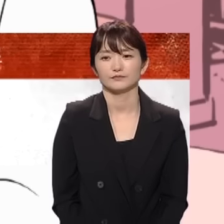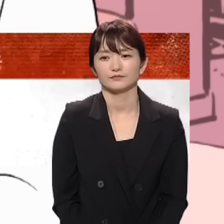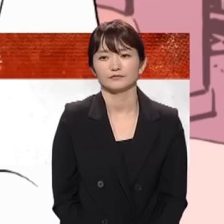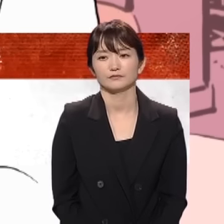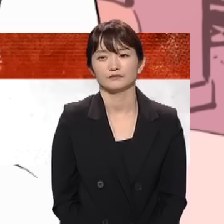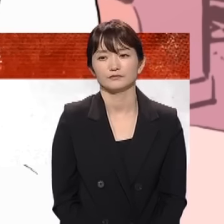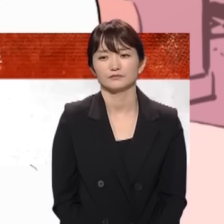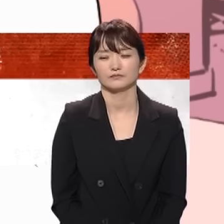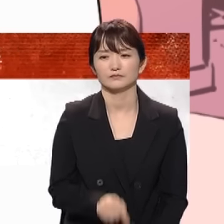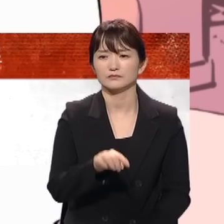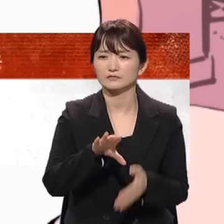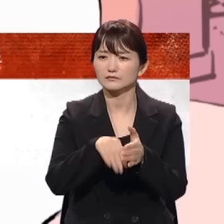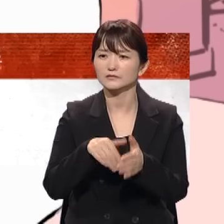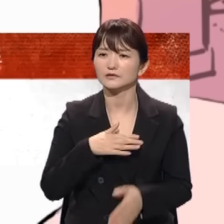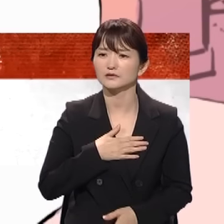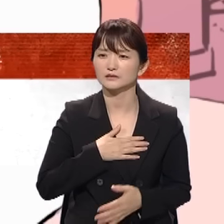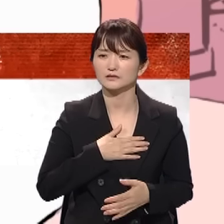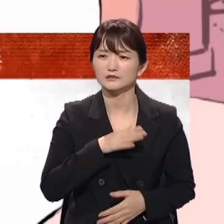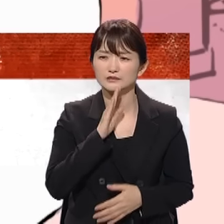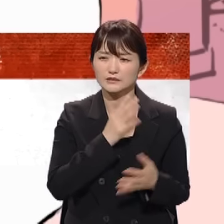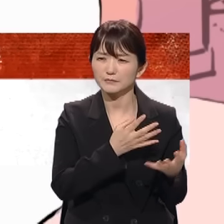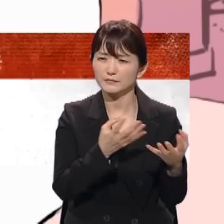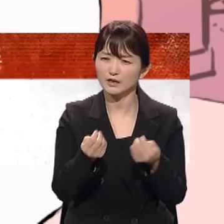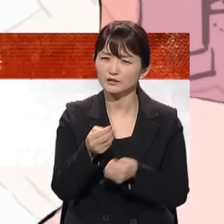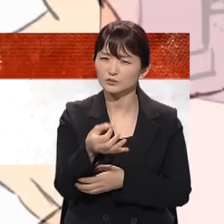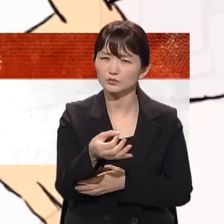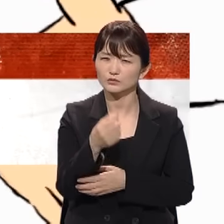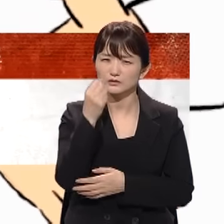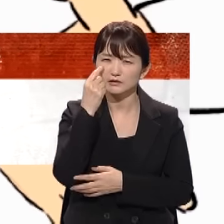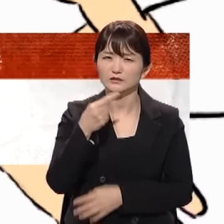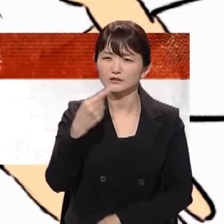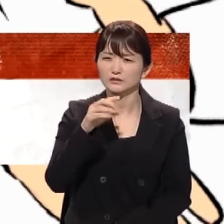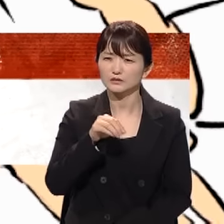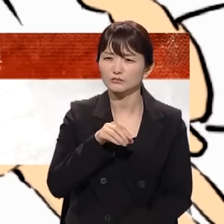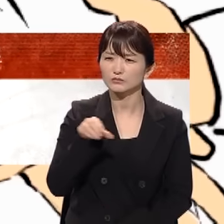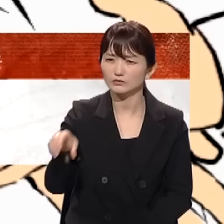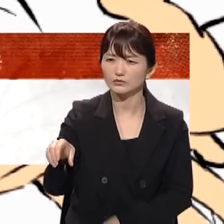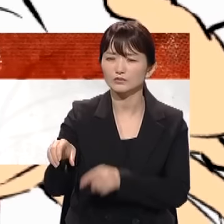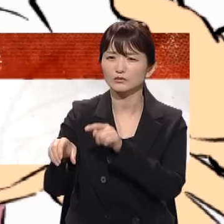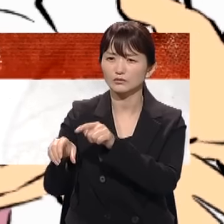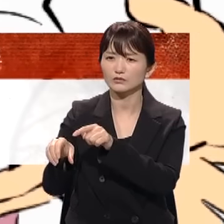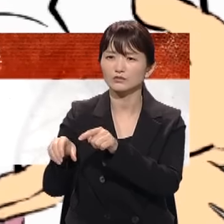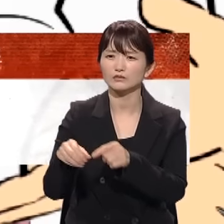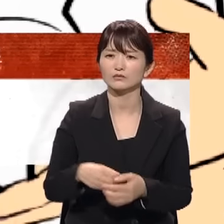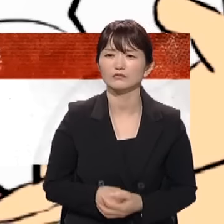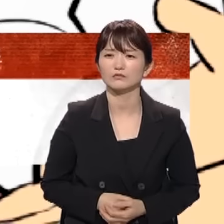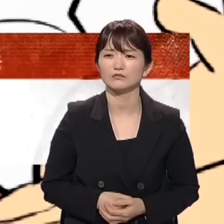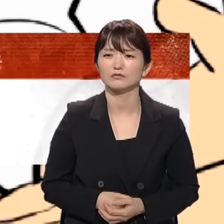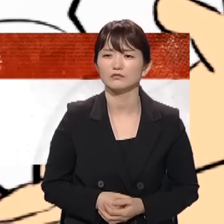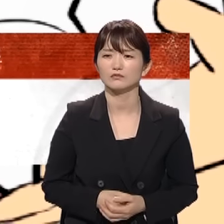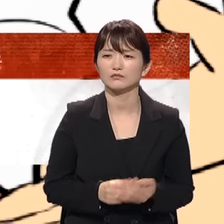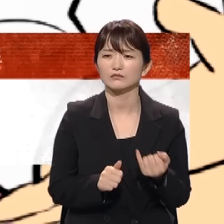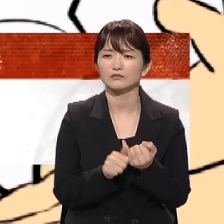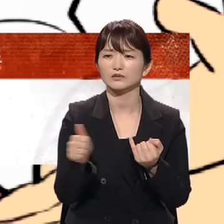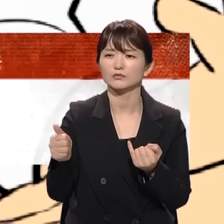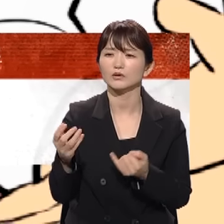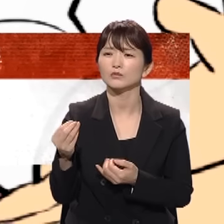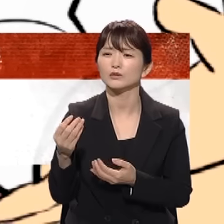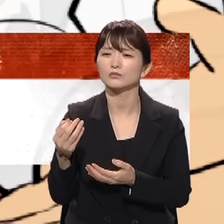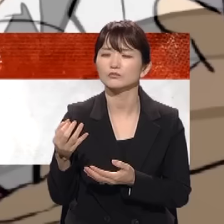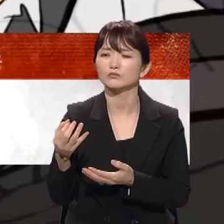근데 그때 당시에 제가 정말 많은 돈을, 뭐 한 달에 1,000만 원 이상을 돈을 쥐어줄 때였었어요. 얼마를 벌어오나를